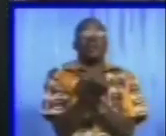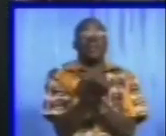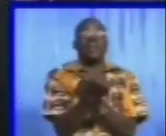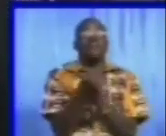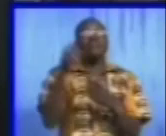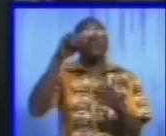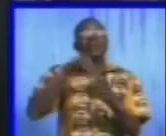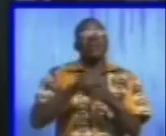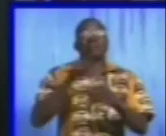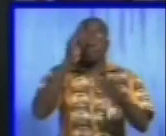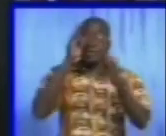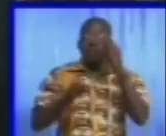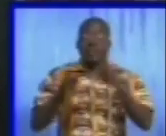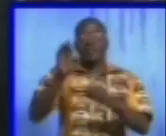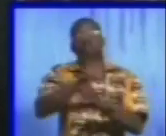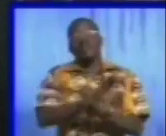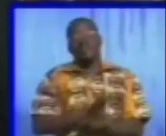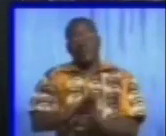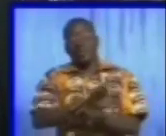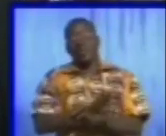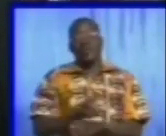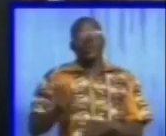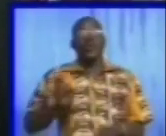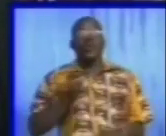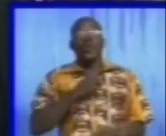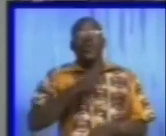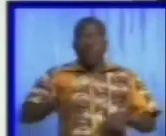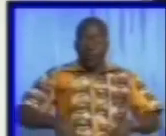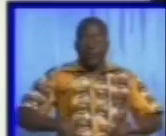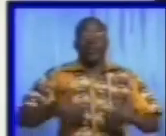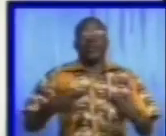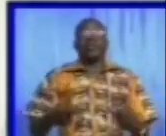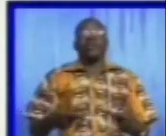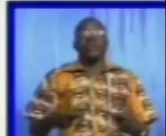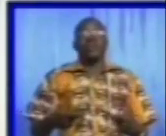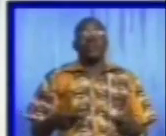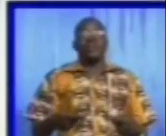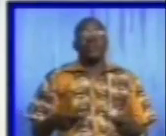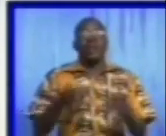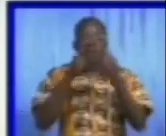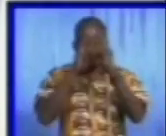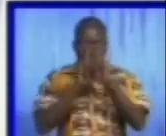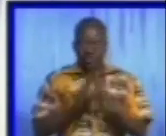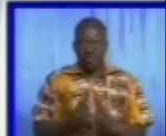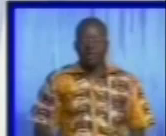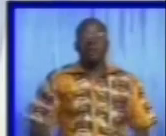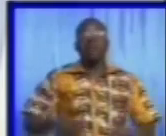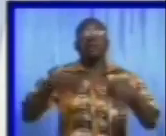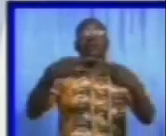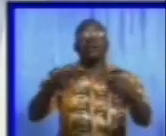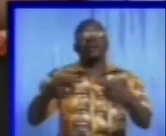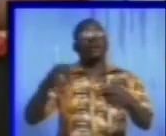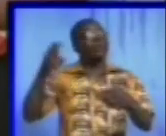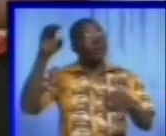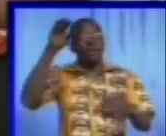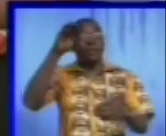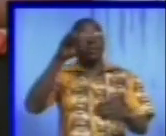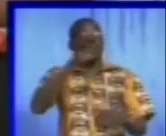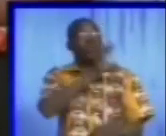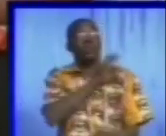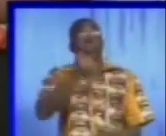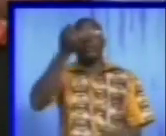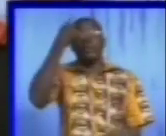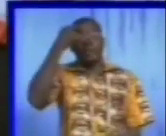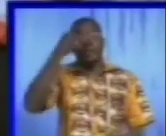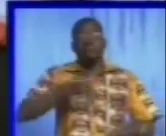la juridiction coutumière où nous résidons ou dans la localité où nous résidons. Un hommage a été rendu au chef de l'État pour avoir dirigé le